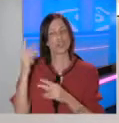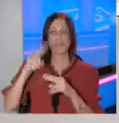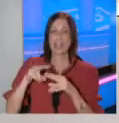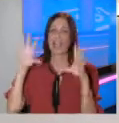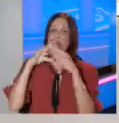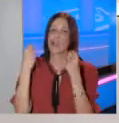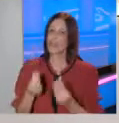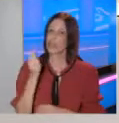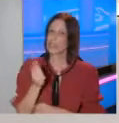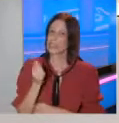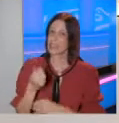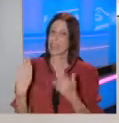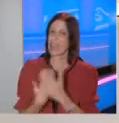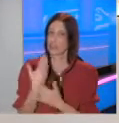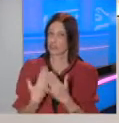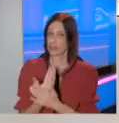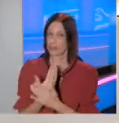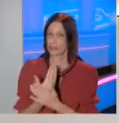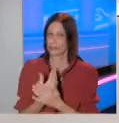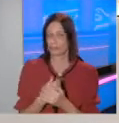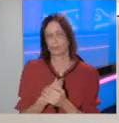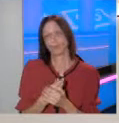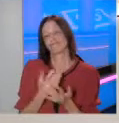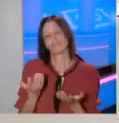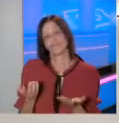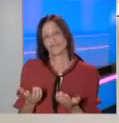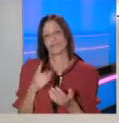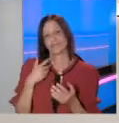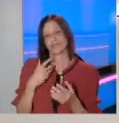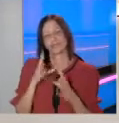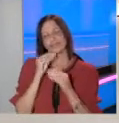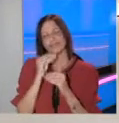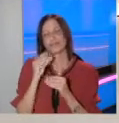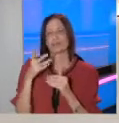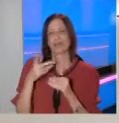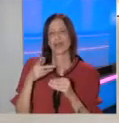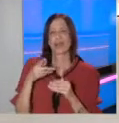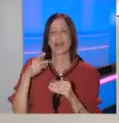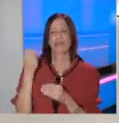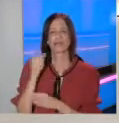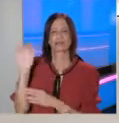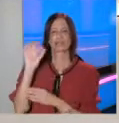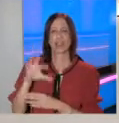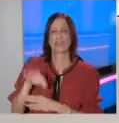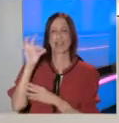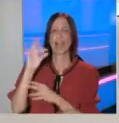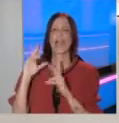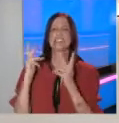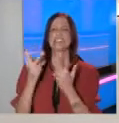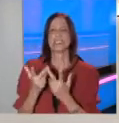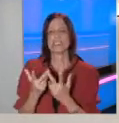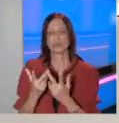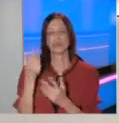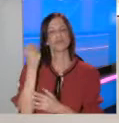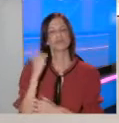ערב טוב כנסת, מהדורת החדשות שלנו, שאיך לא תתייחס להפרות מצד נבחרי הציבור, הפרות ההנחיות